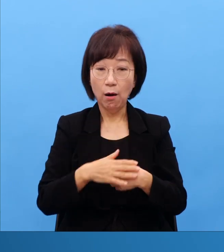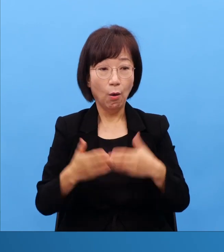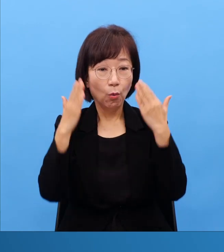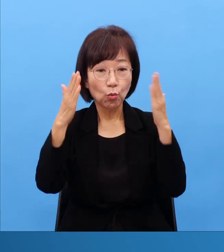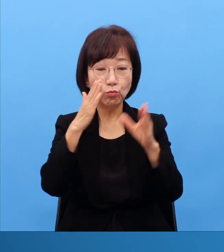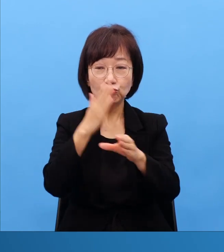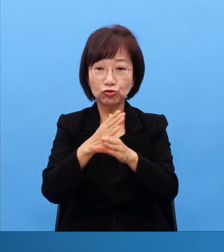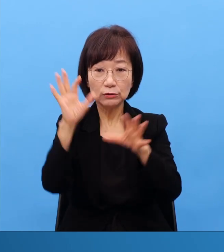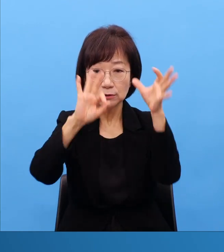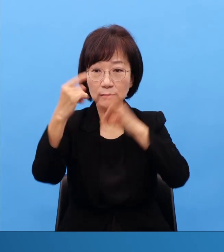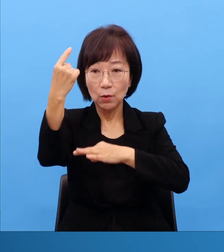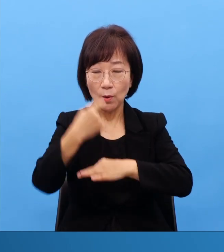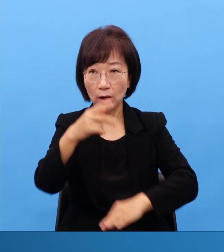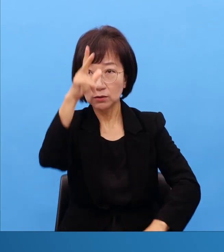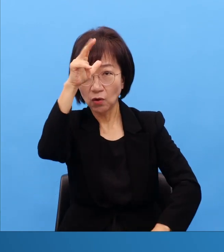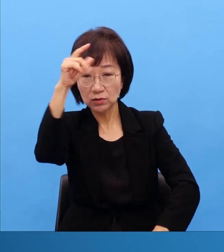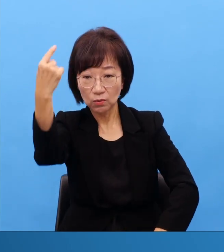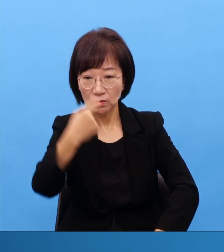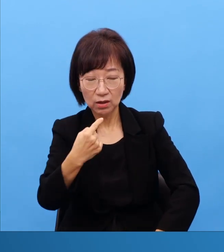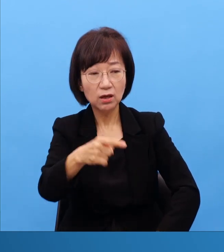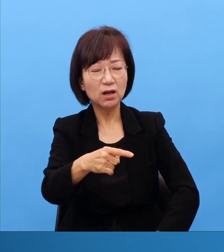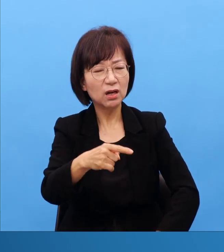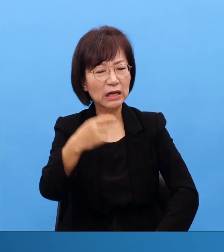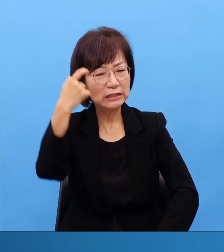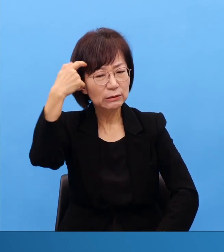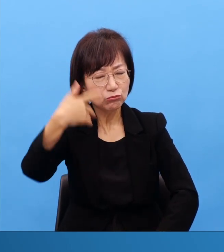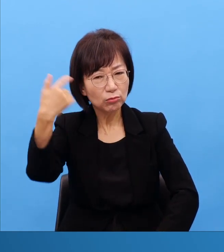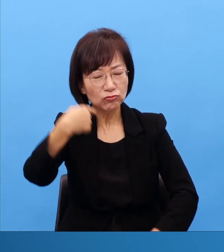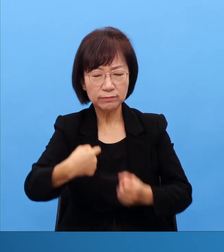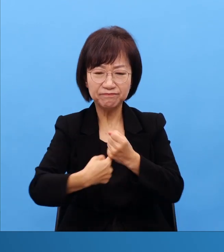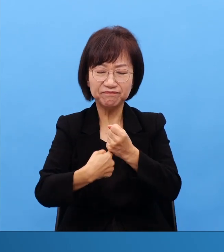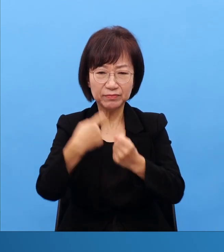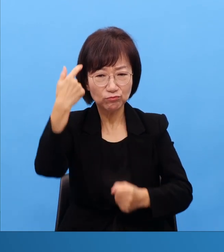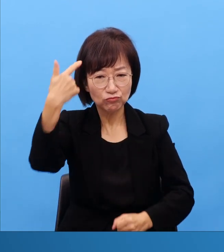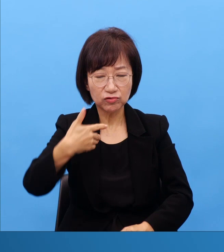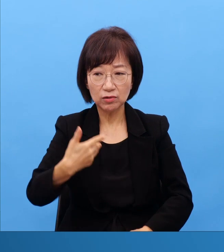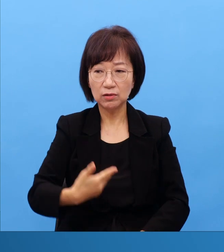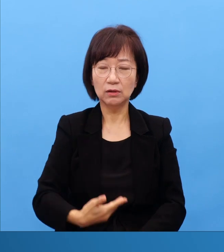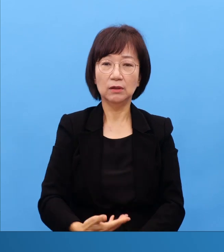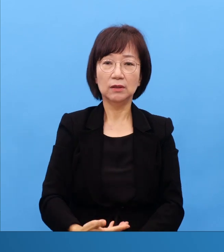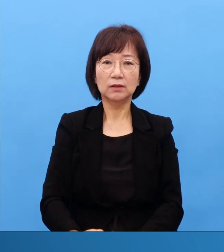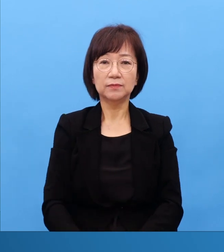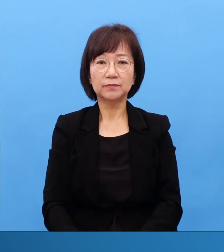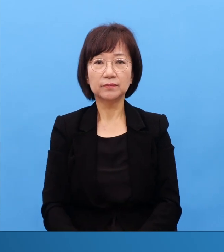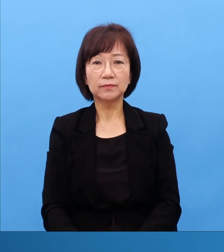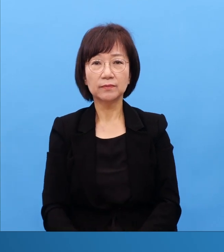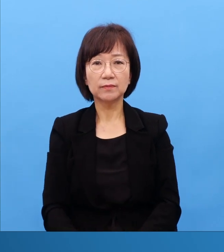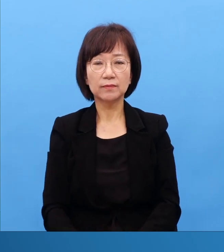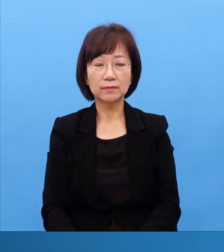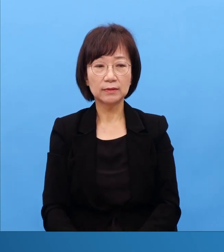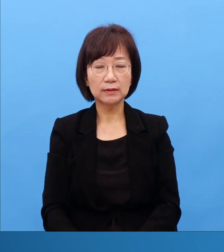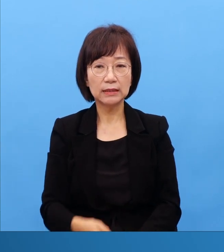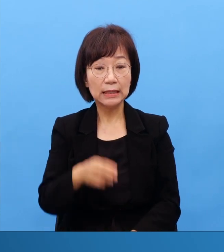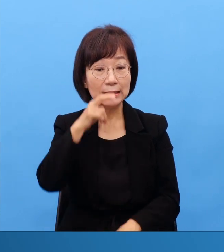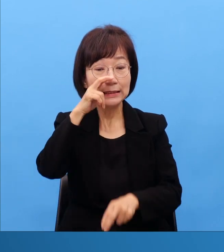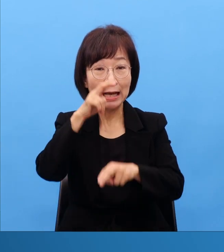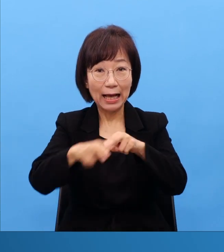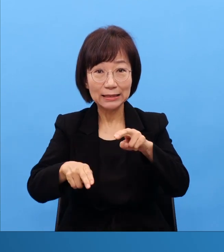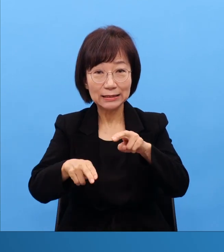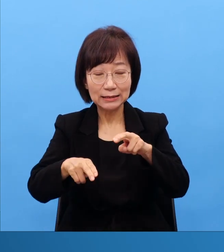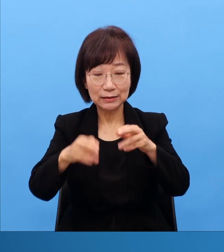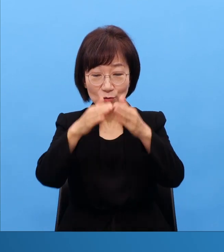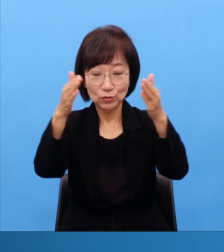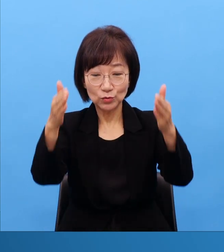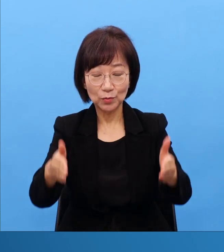much suspicion around this, around the fact that I had escaped. They continued to question me about it. 기름통을 발견했는데